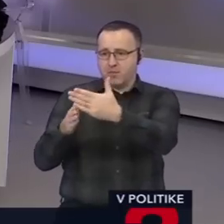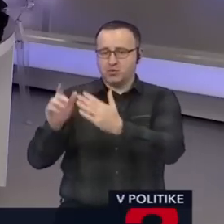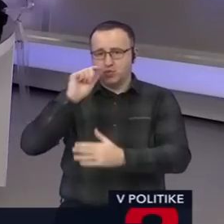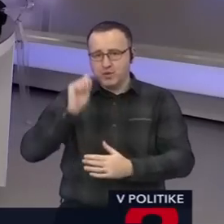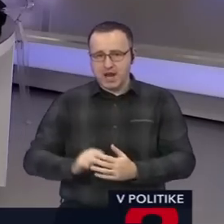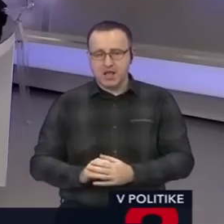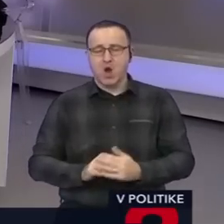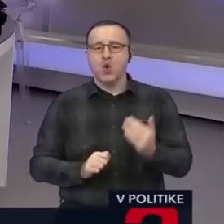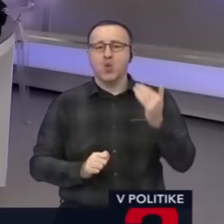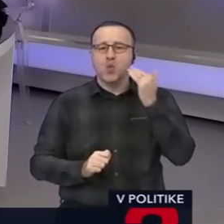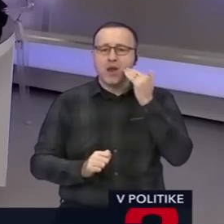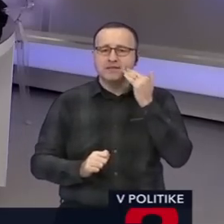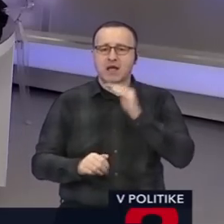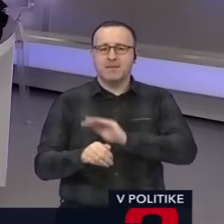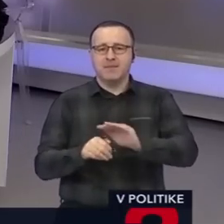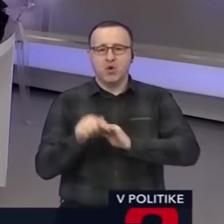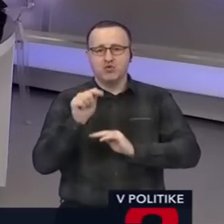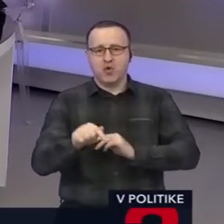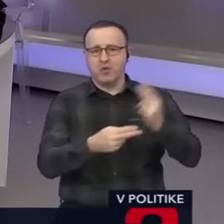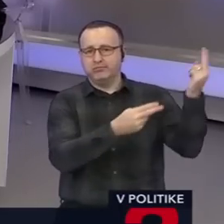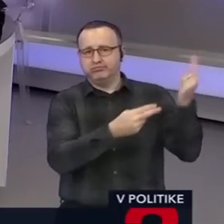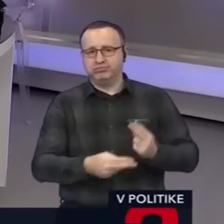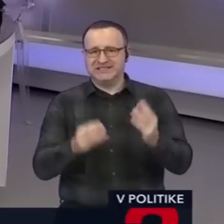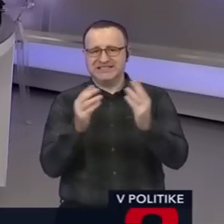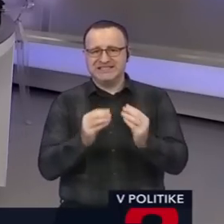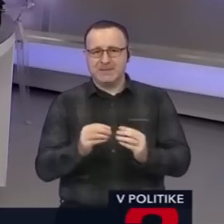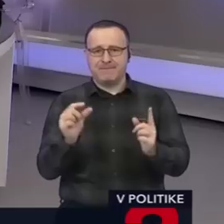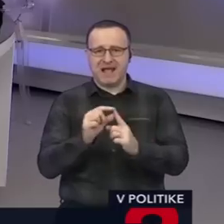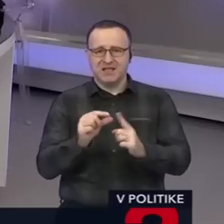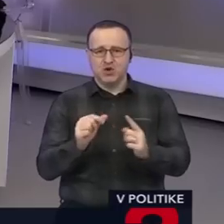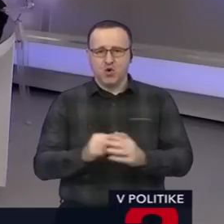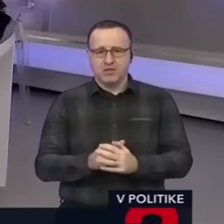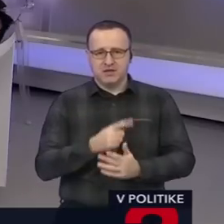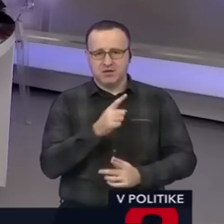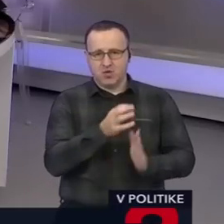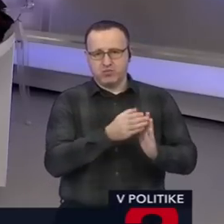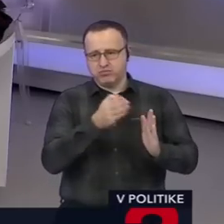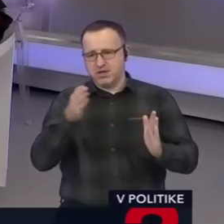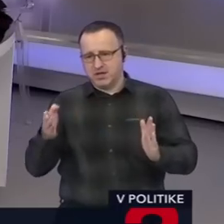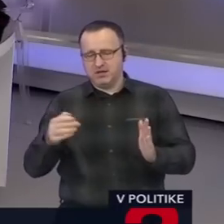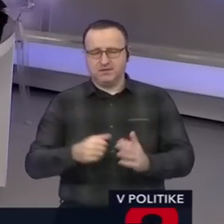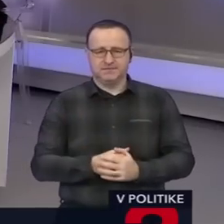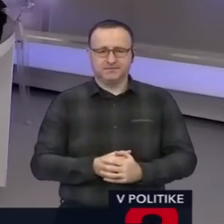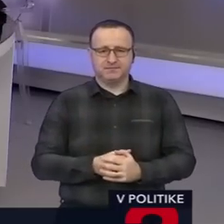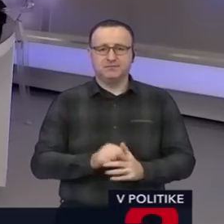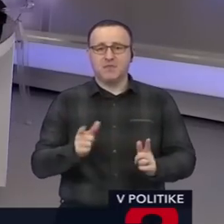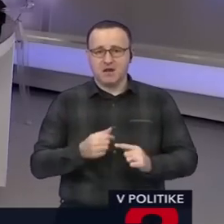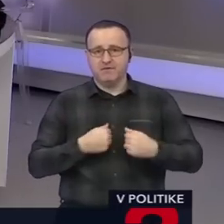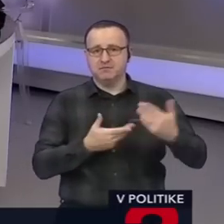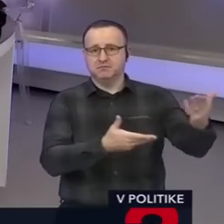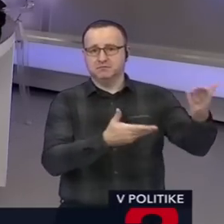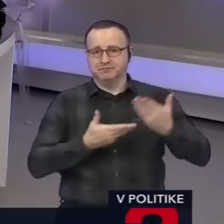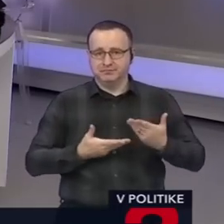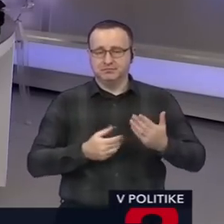Spojené štáty americké, okrem toho, že nám sme poskytli Patriot na nejaké obdobie a jednoducho to je zásadná vec, tak nám dali z